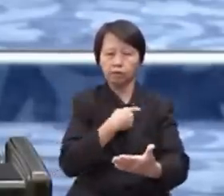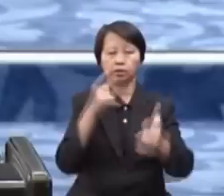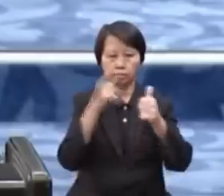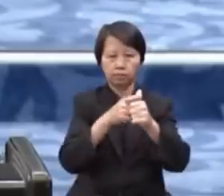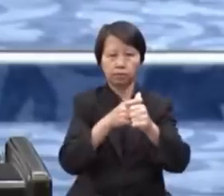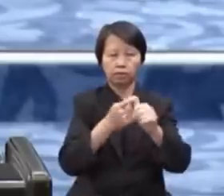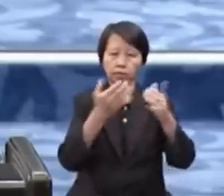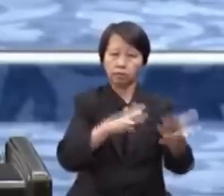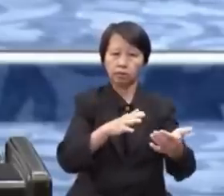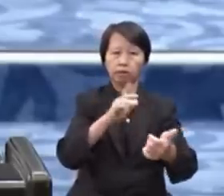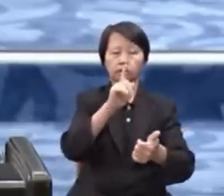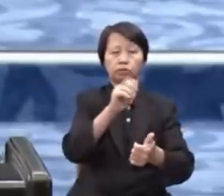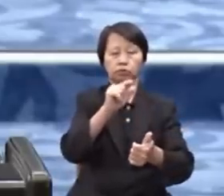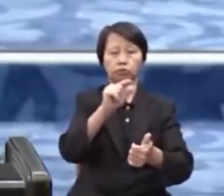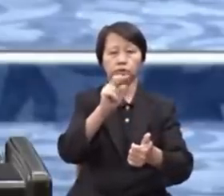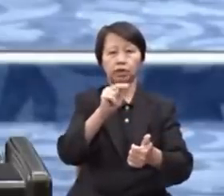bernama Aziz